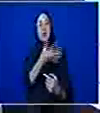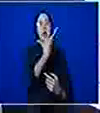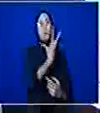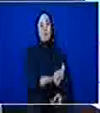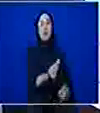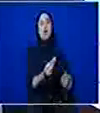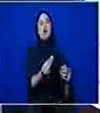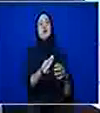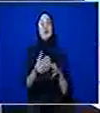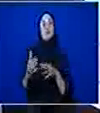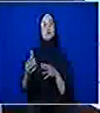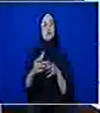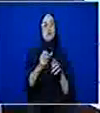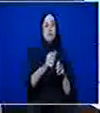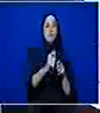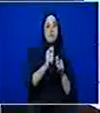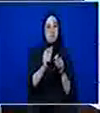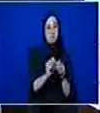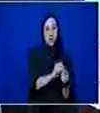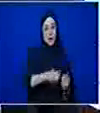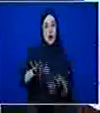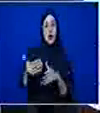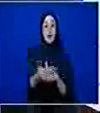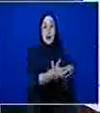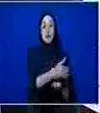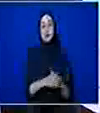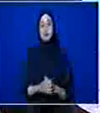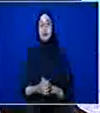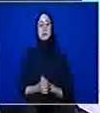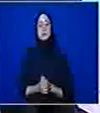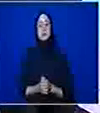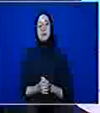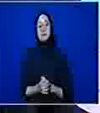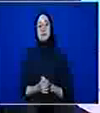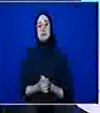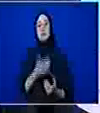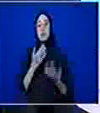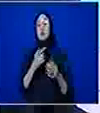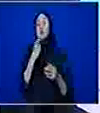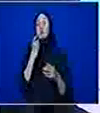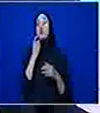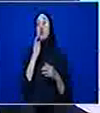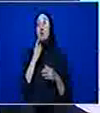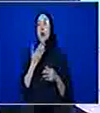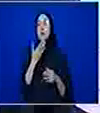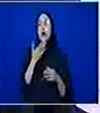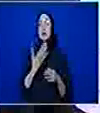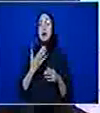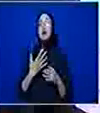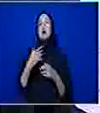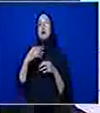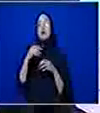nelayan, bahkan Bapak Ibu bisa tanya ke kampung nelayan di Tambak Lorok di Semarang.